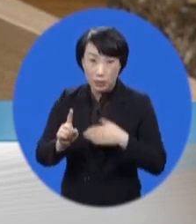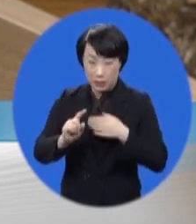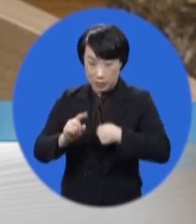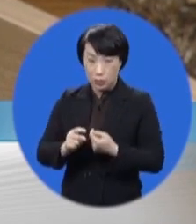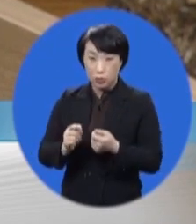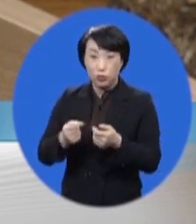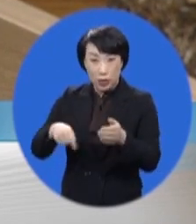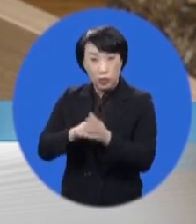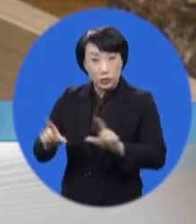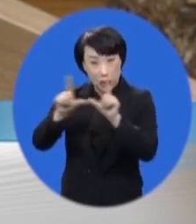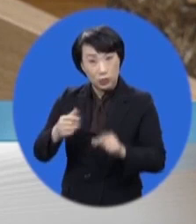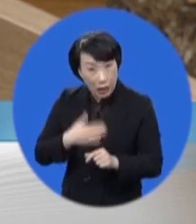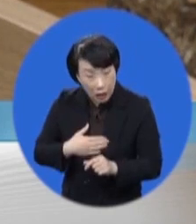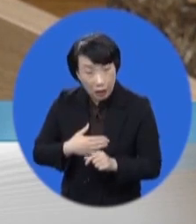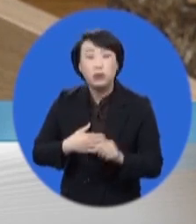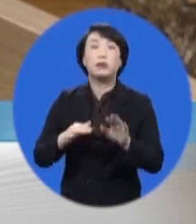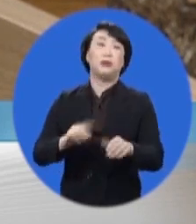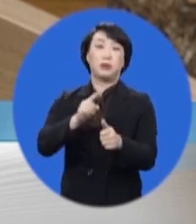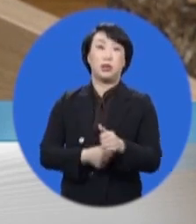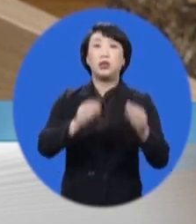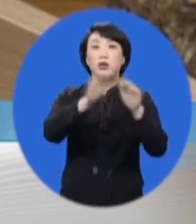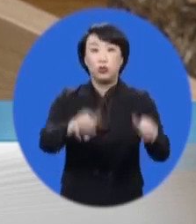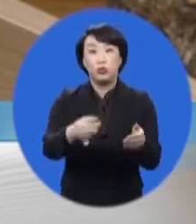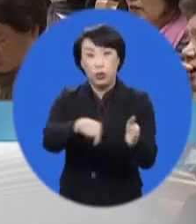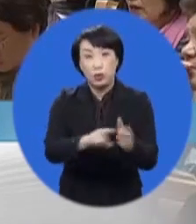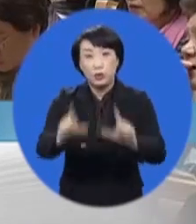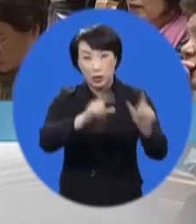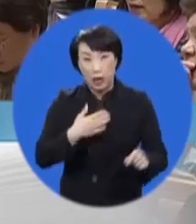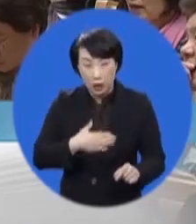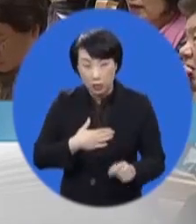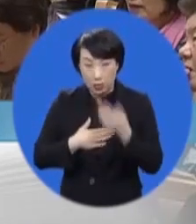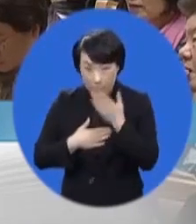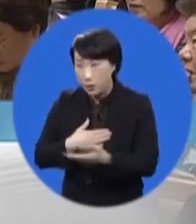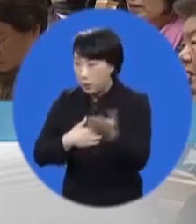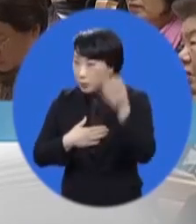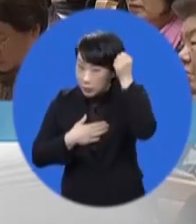아는 사람은 이웃을 위해 살 줄도 안다는 사실을 알아야 합니다.